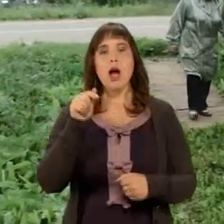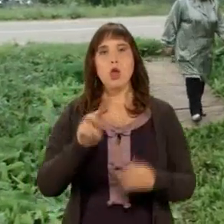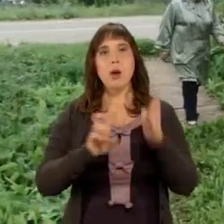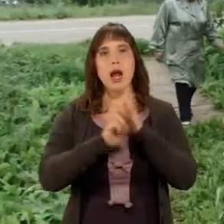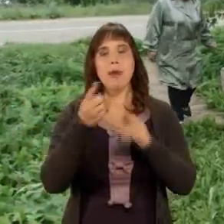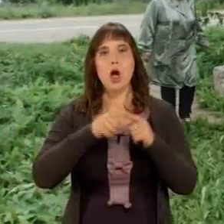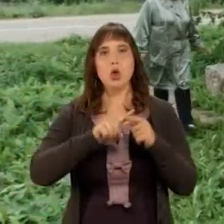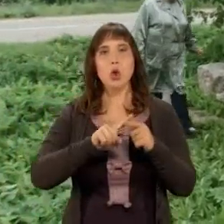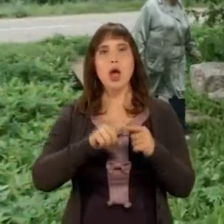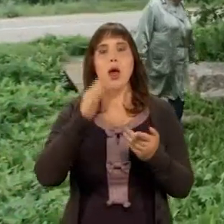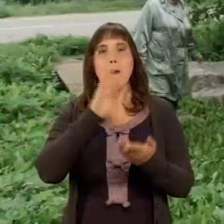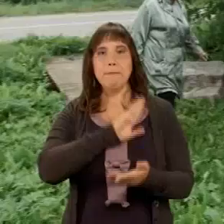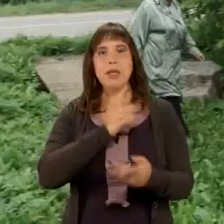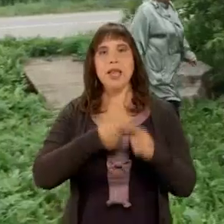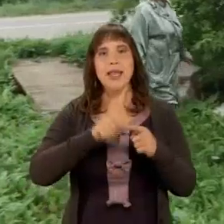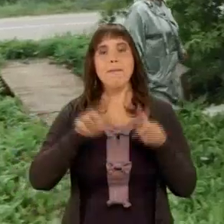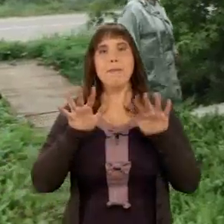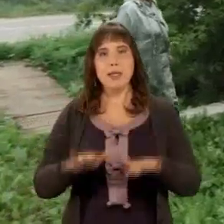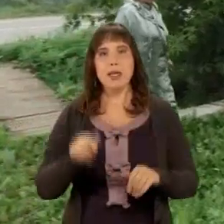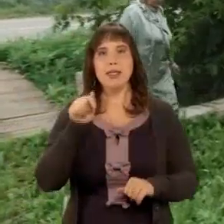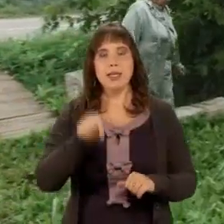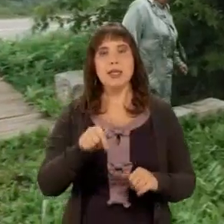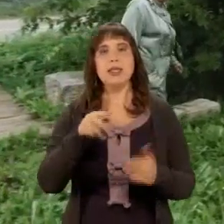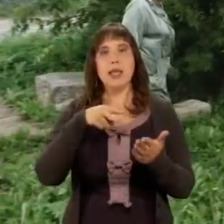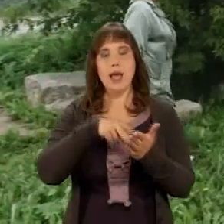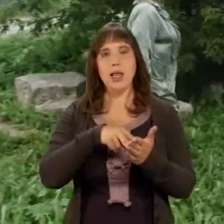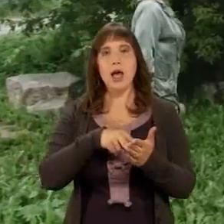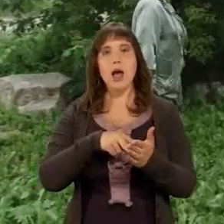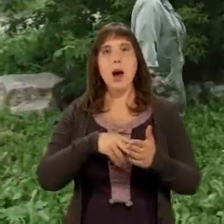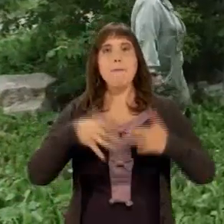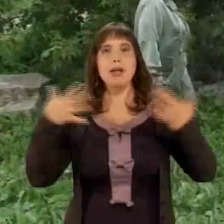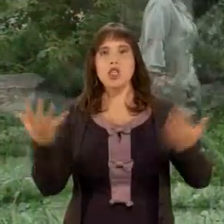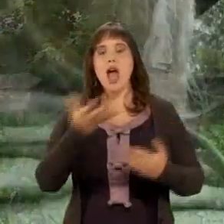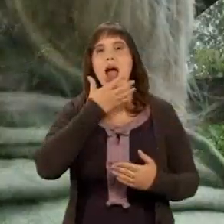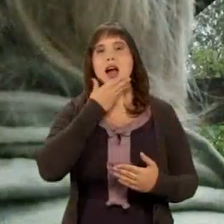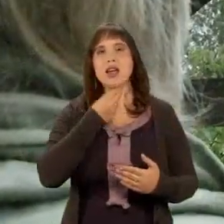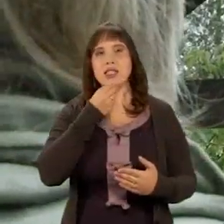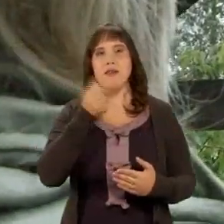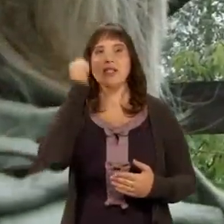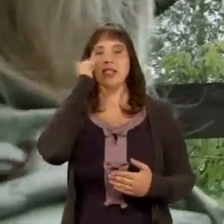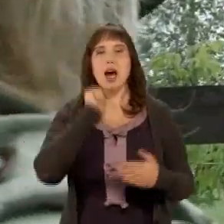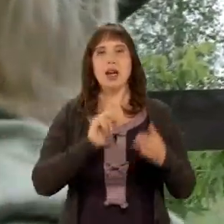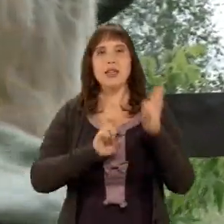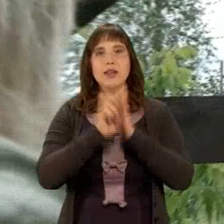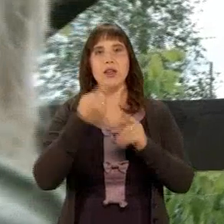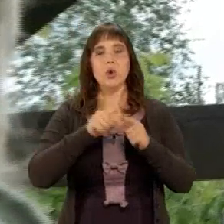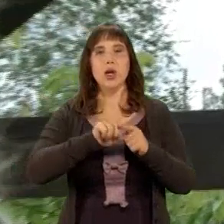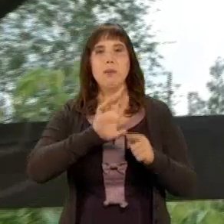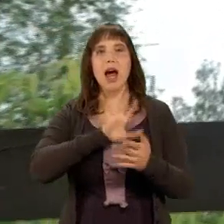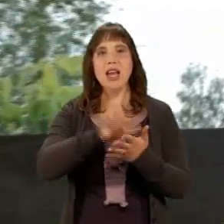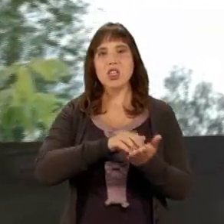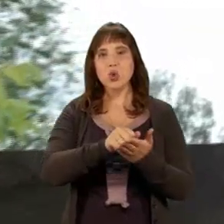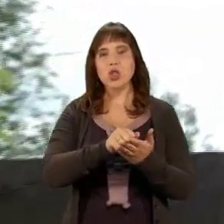храме, который находился как раз вот на этом месте. Здесь стояла довольно большая, красивая старая церковь, которая была